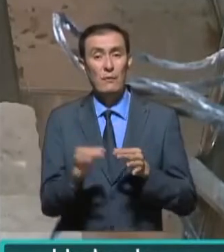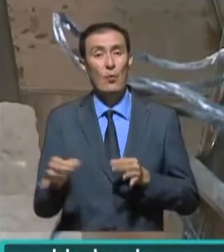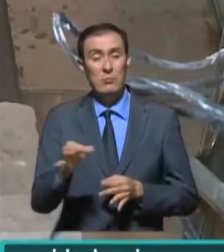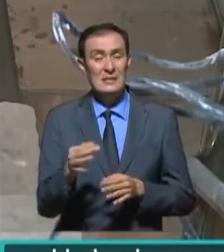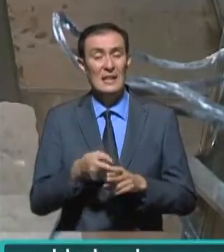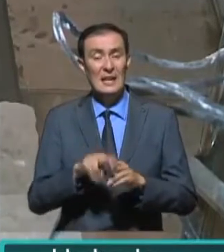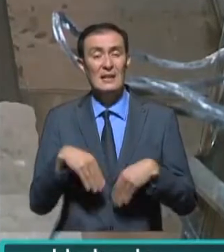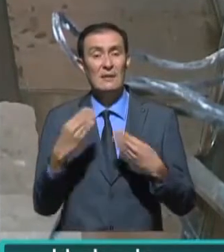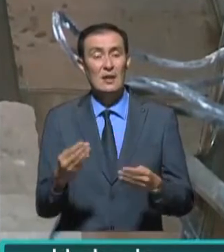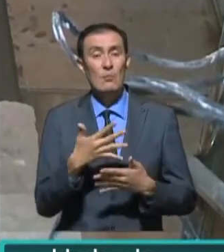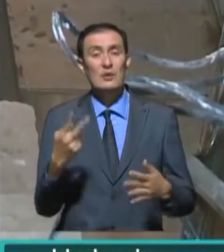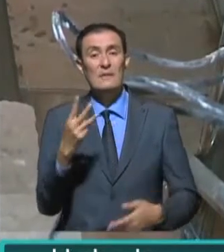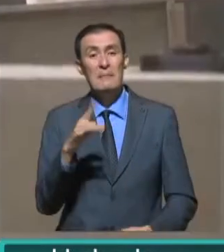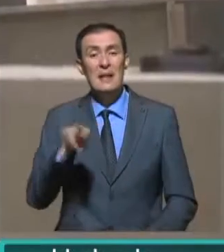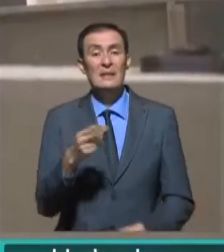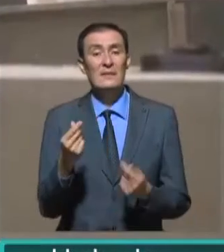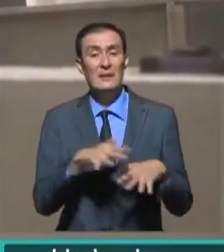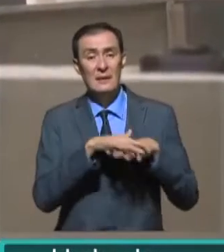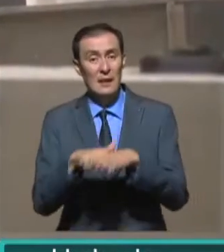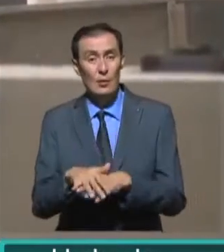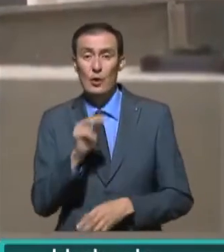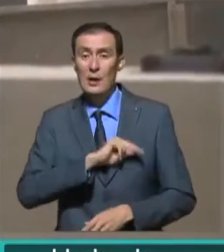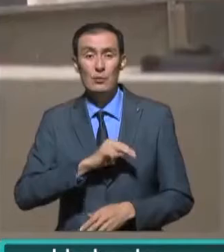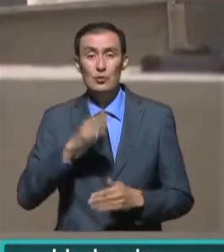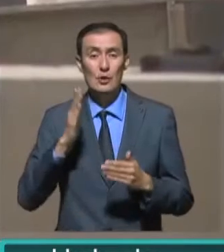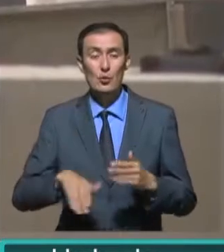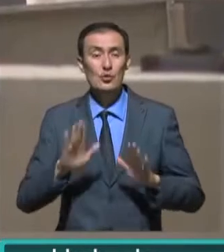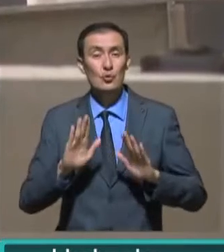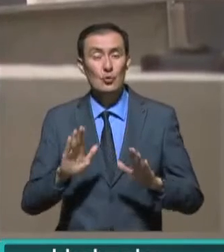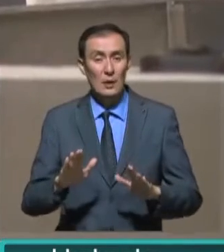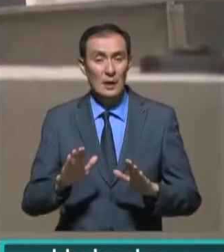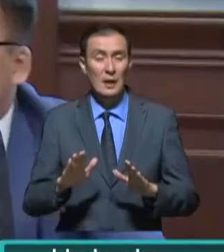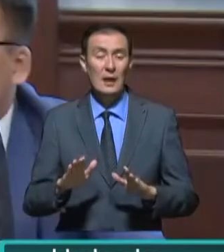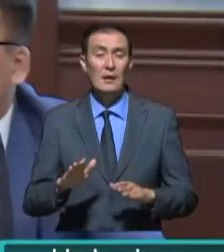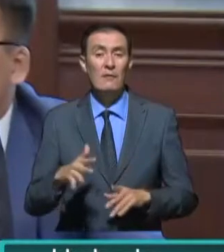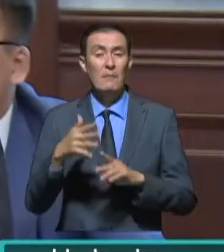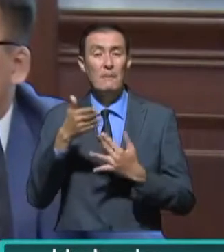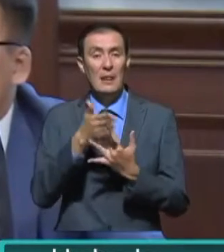На это выделено больше 2 миллиардов тенге. Но работы завершены лишь в половине из них.